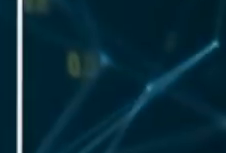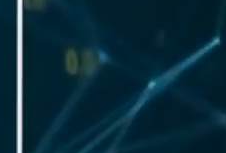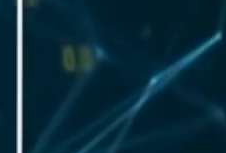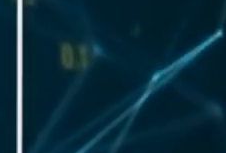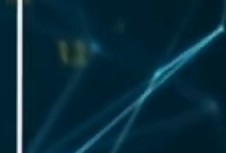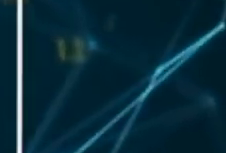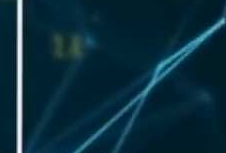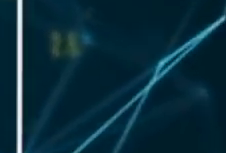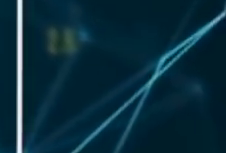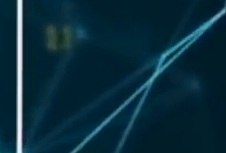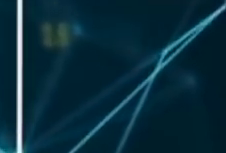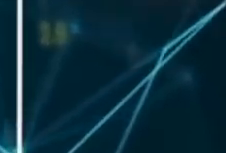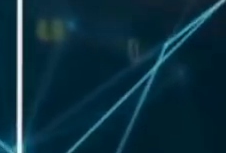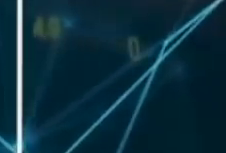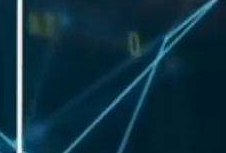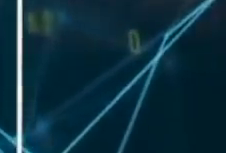hai